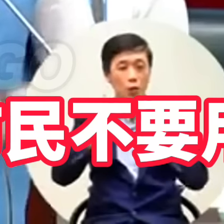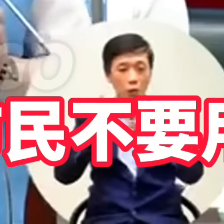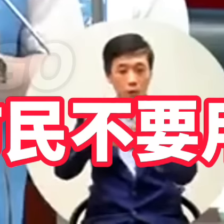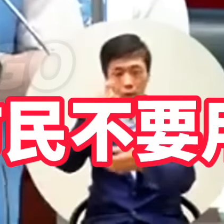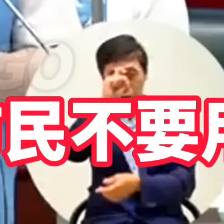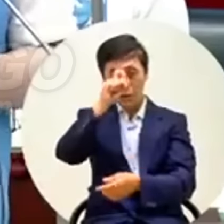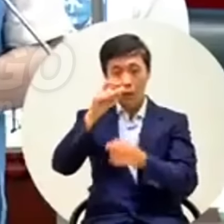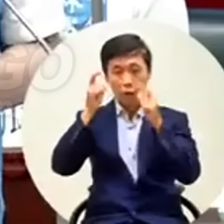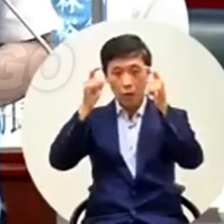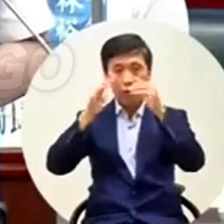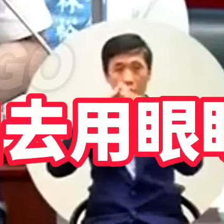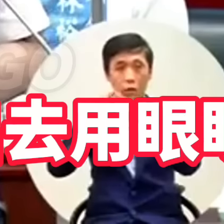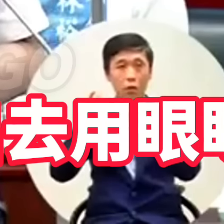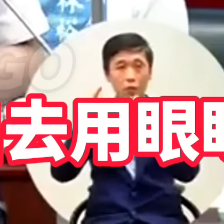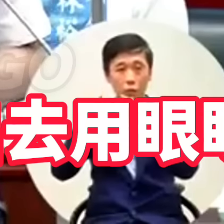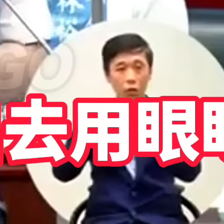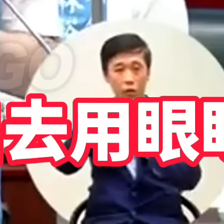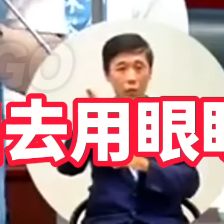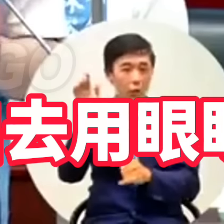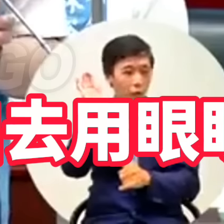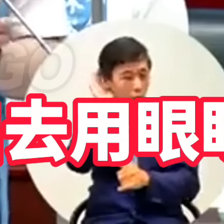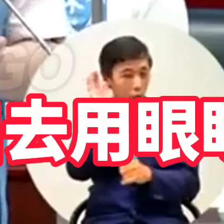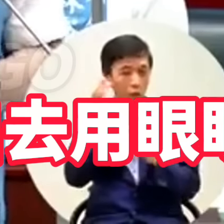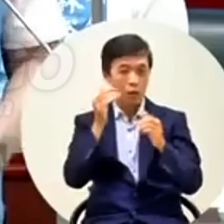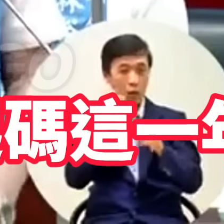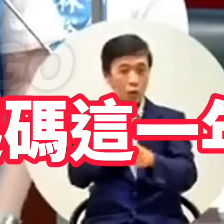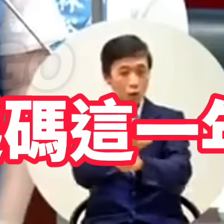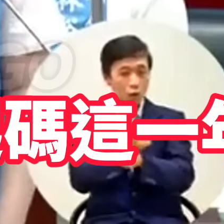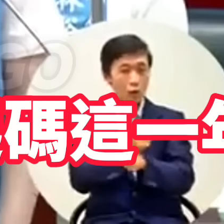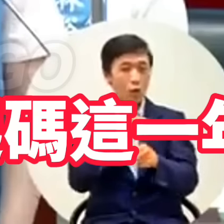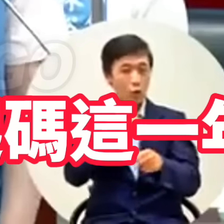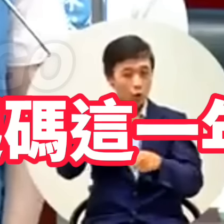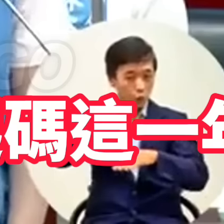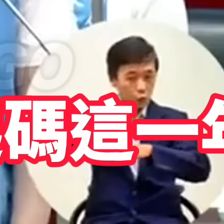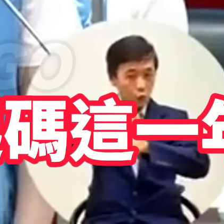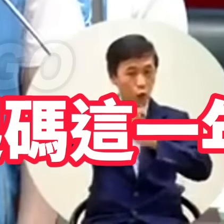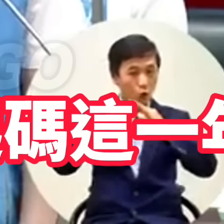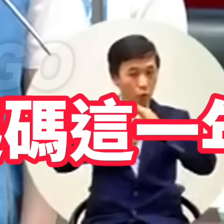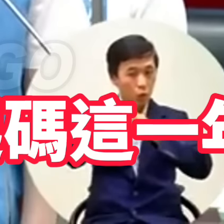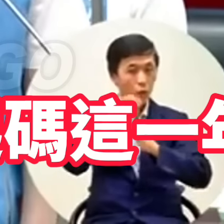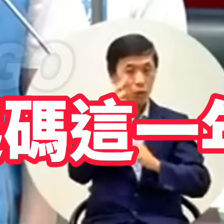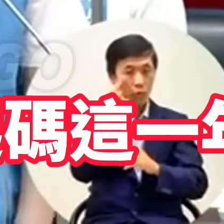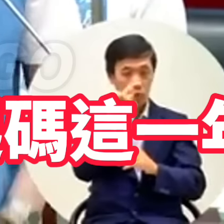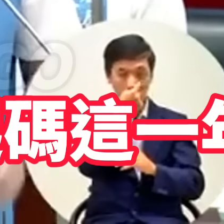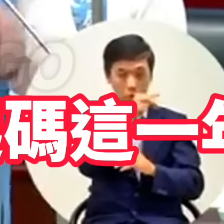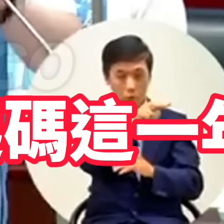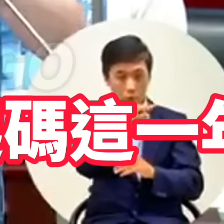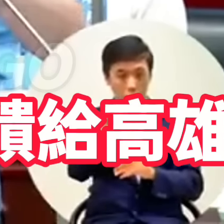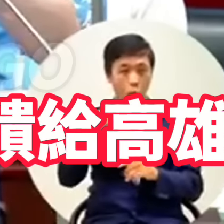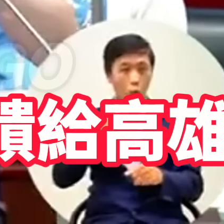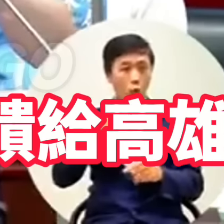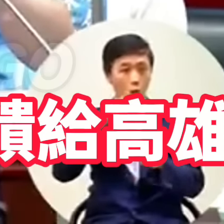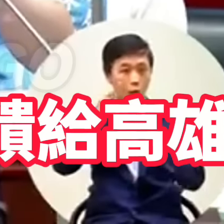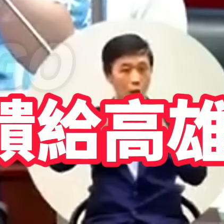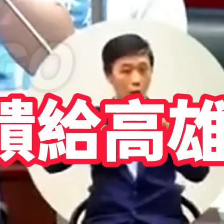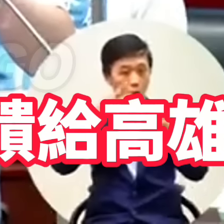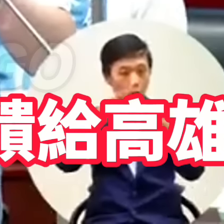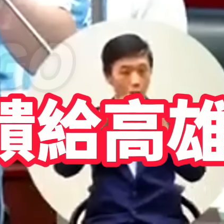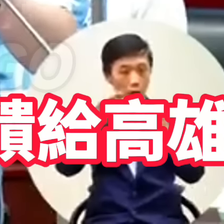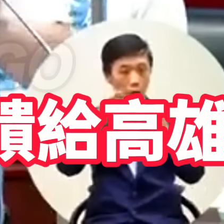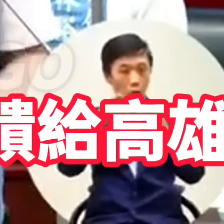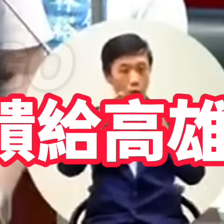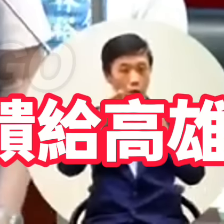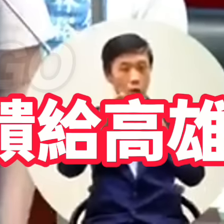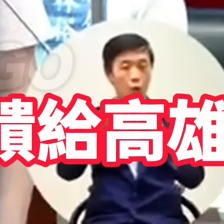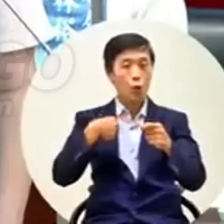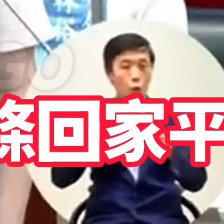用耳朵听，走出去用眼睛看。我最起码这一年半来，我回馈给高